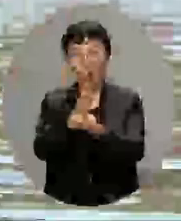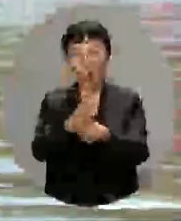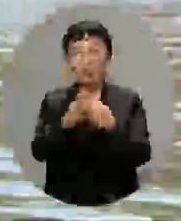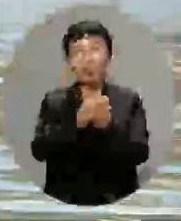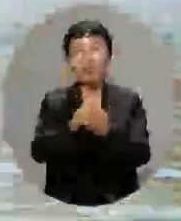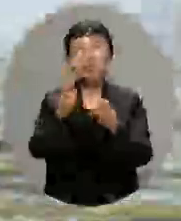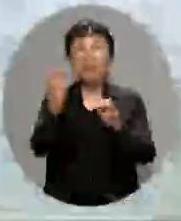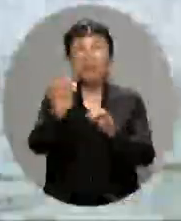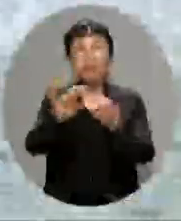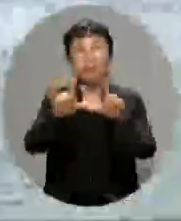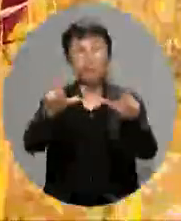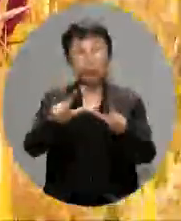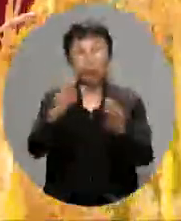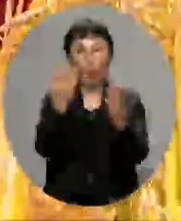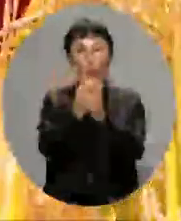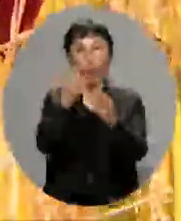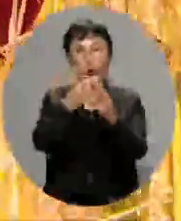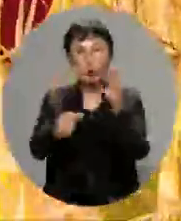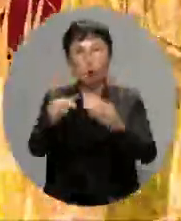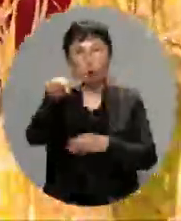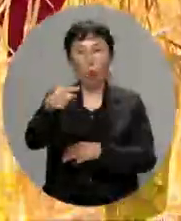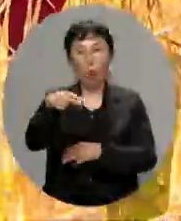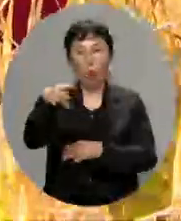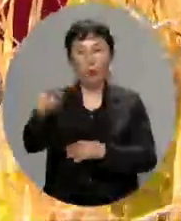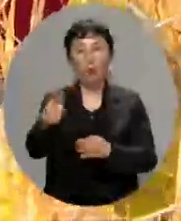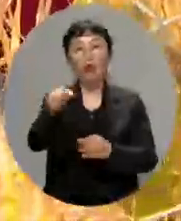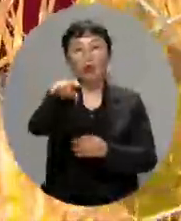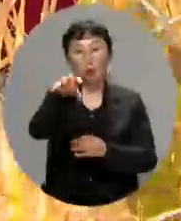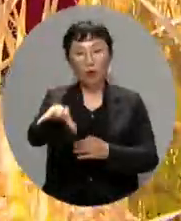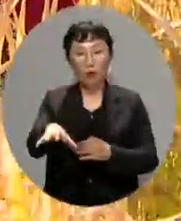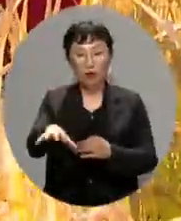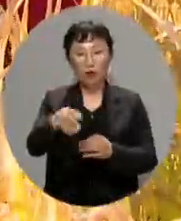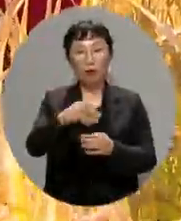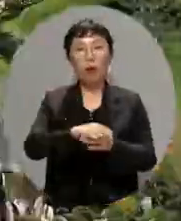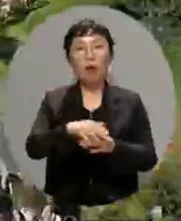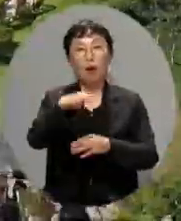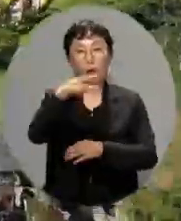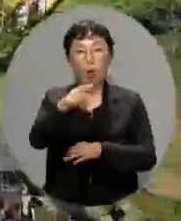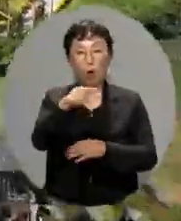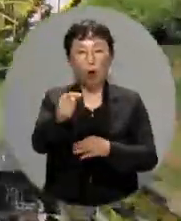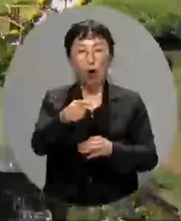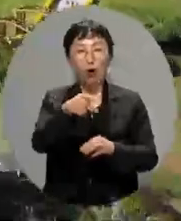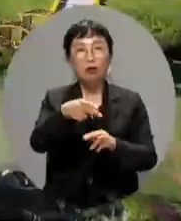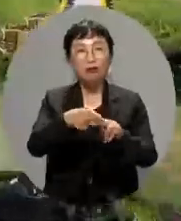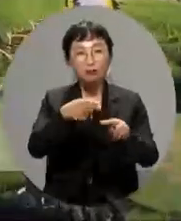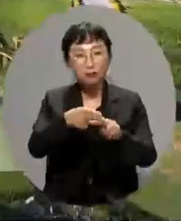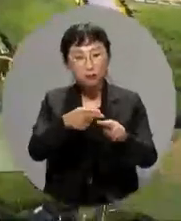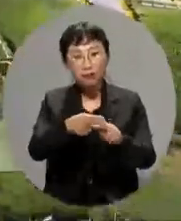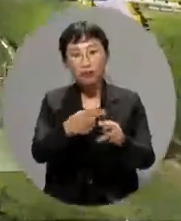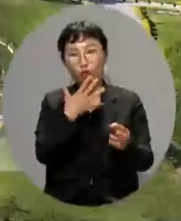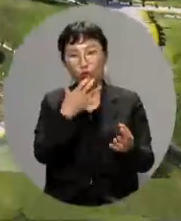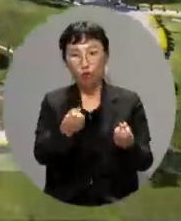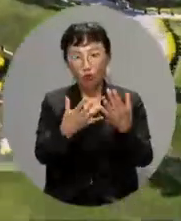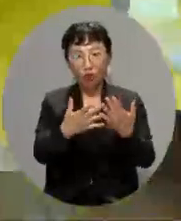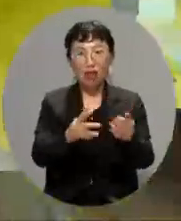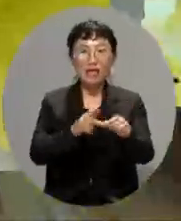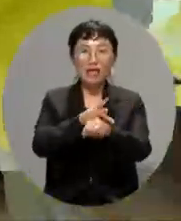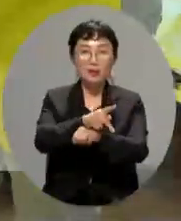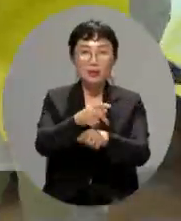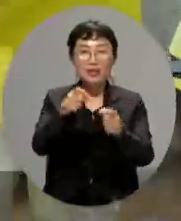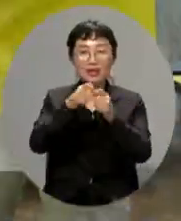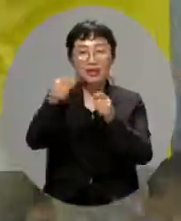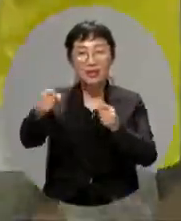2일까지는 완주 고산 자연휴양림에서 와일드 로컬푸드 축제가 열리고 임실앤치즈 축제는 다음 달